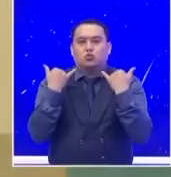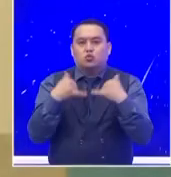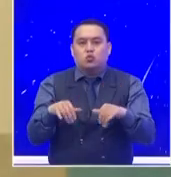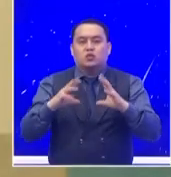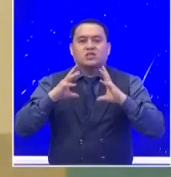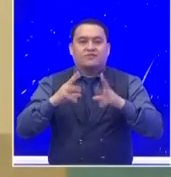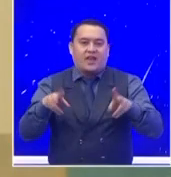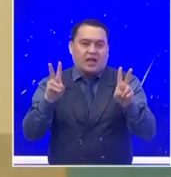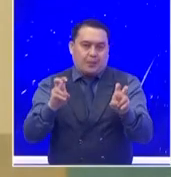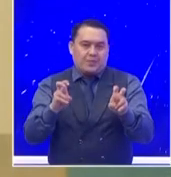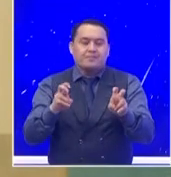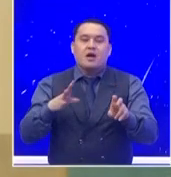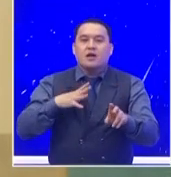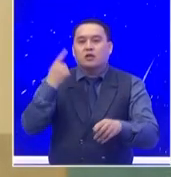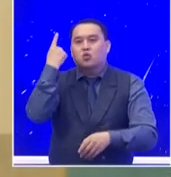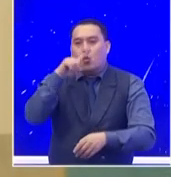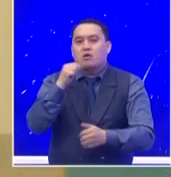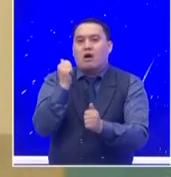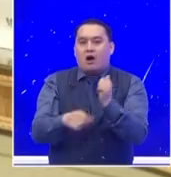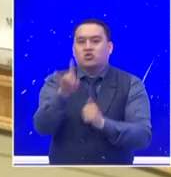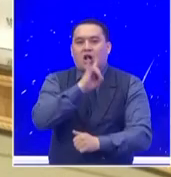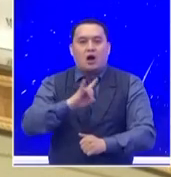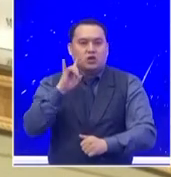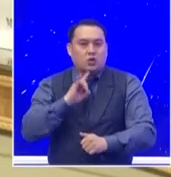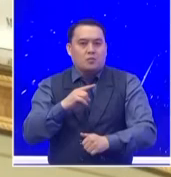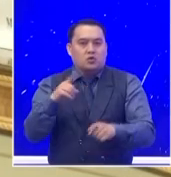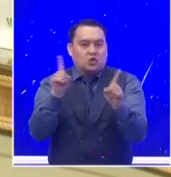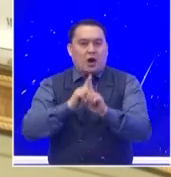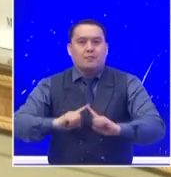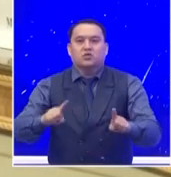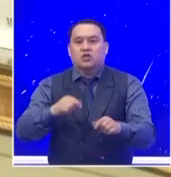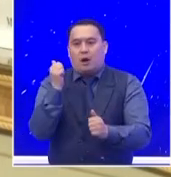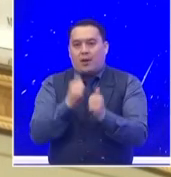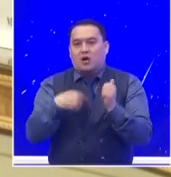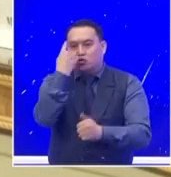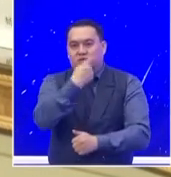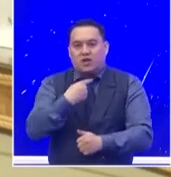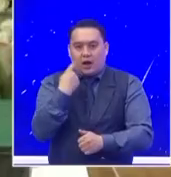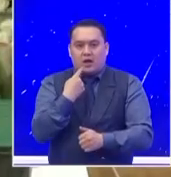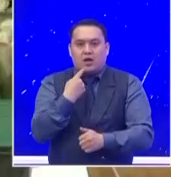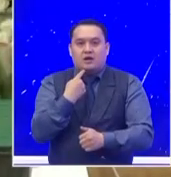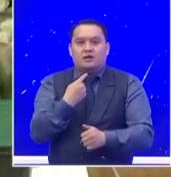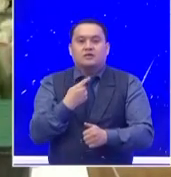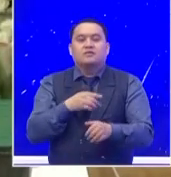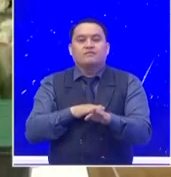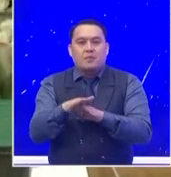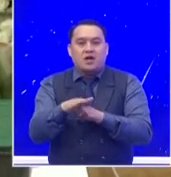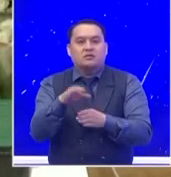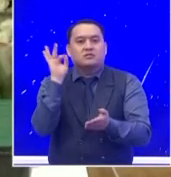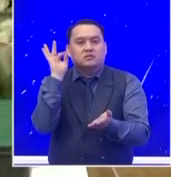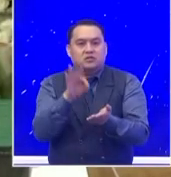света». Инициаторы считают, что каждая женщина по-своему феноменальна. Ведь зачастую дамы справляются с теми